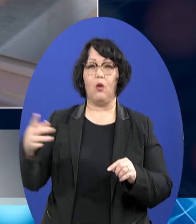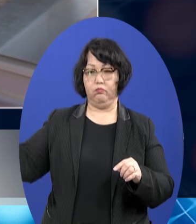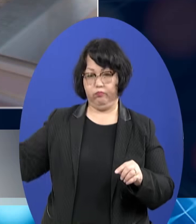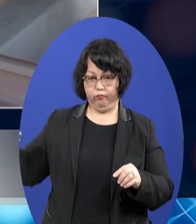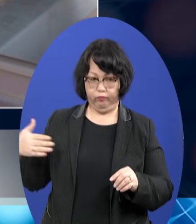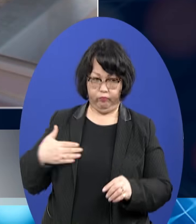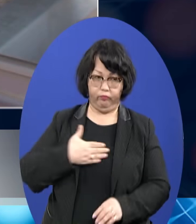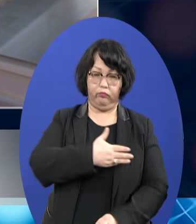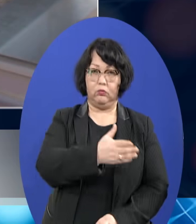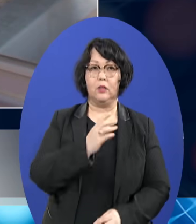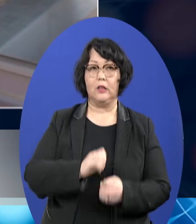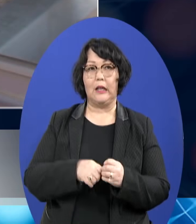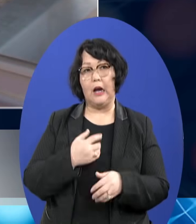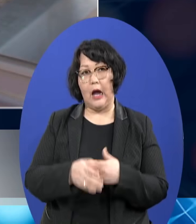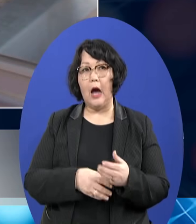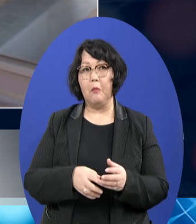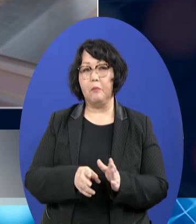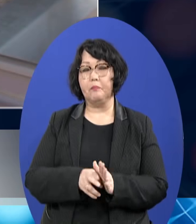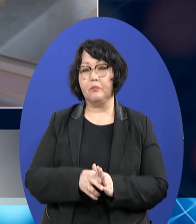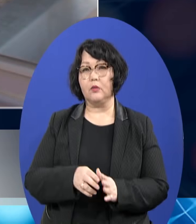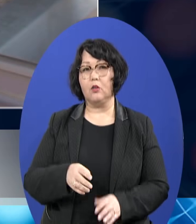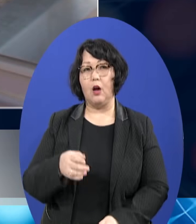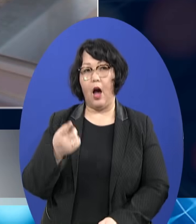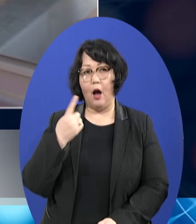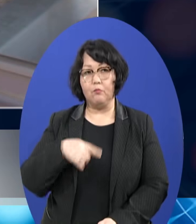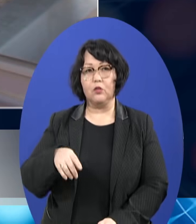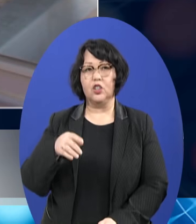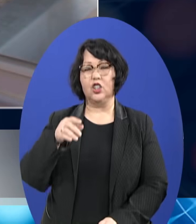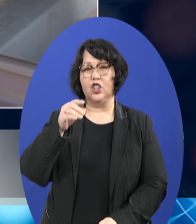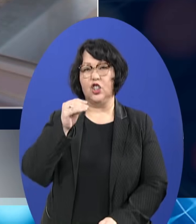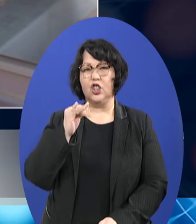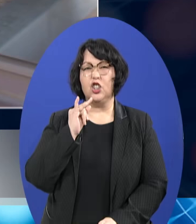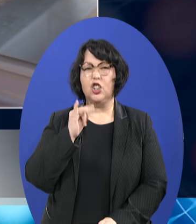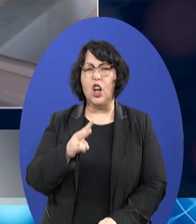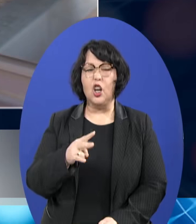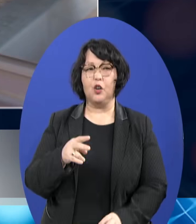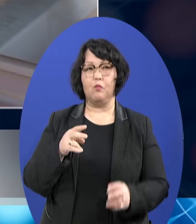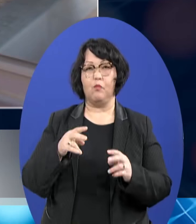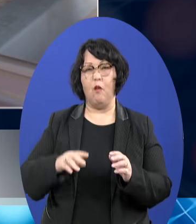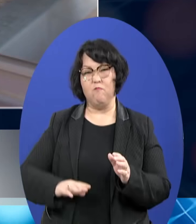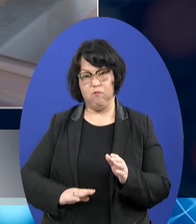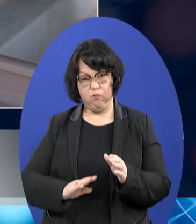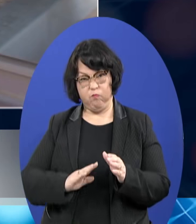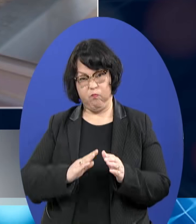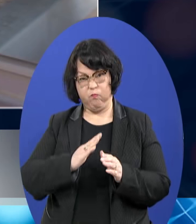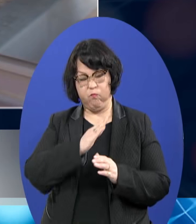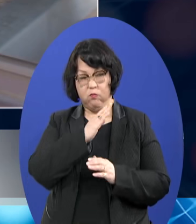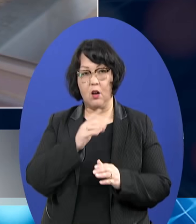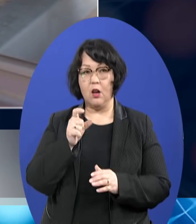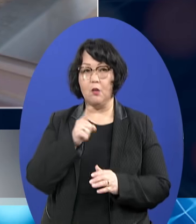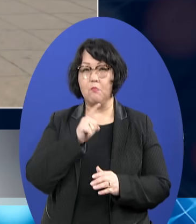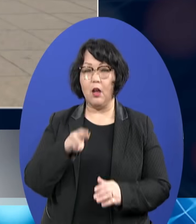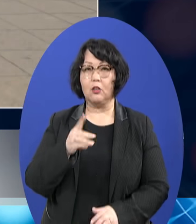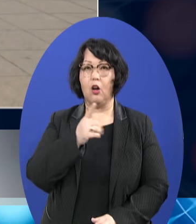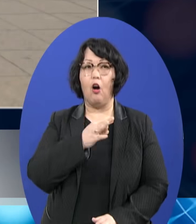юм. Мөн одоо байгаа гол замын хамгийн өндөр хэвгээтэй жингийн хуурал үүсгдэг өксүр хэсгүүд болох эмээлт хоолтын давааг